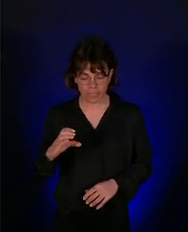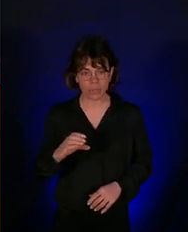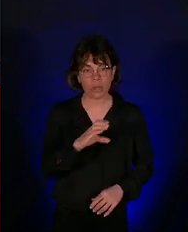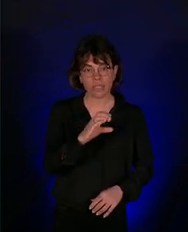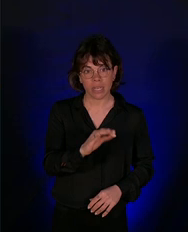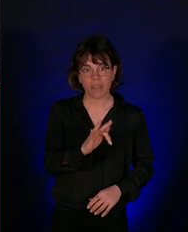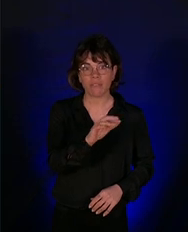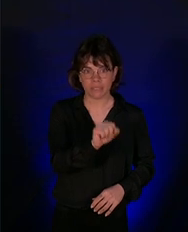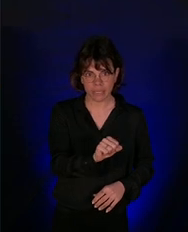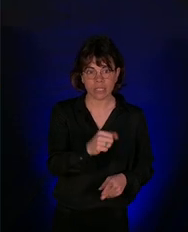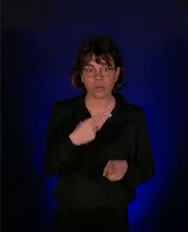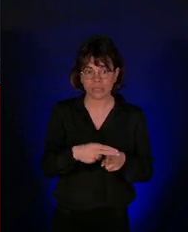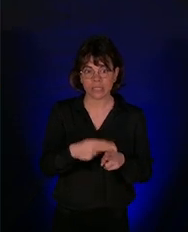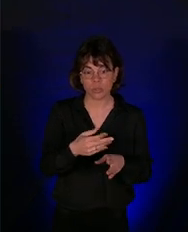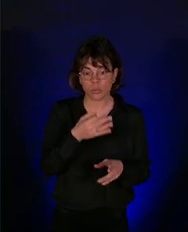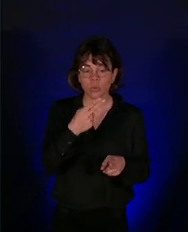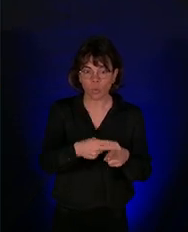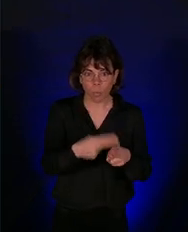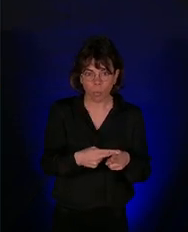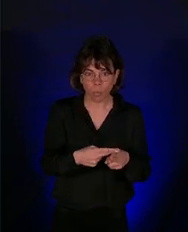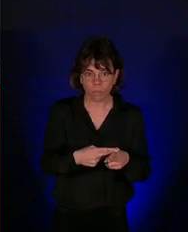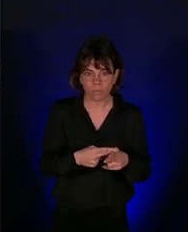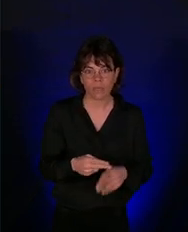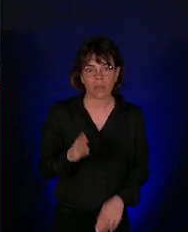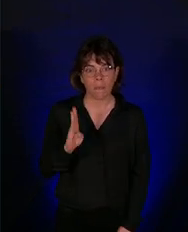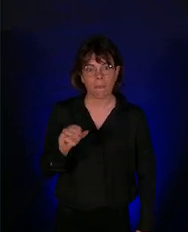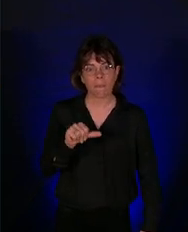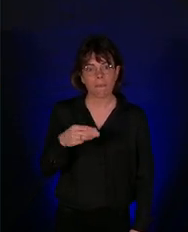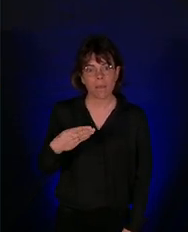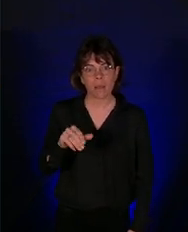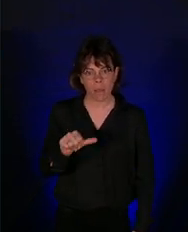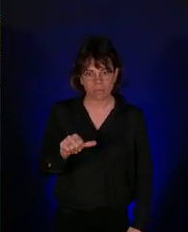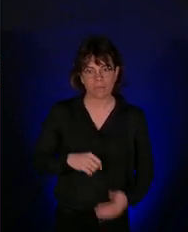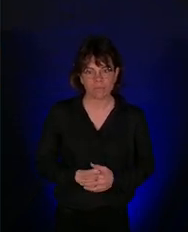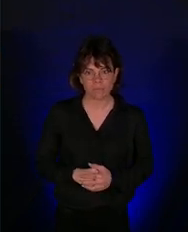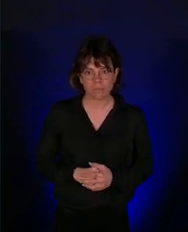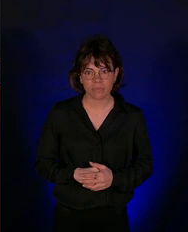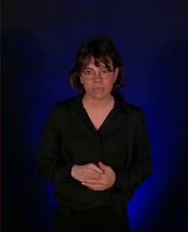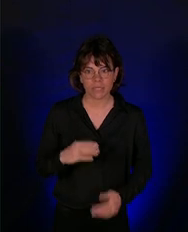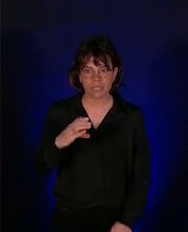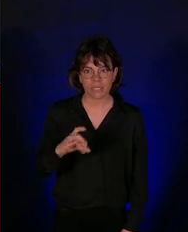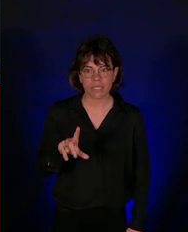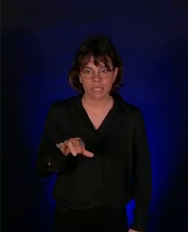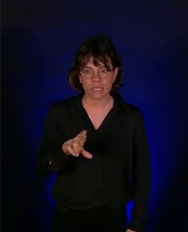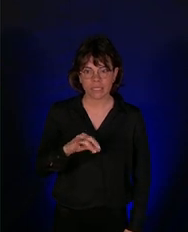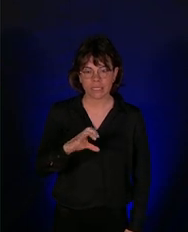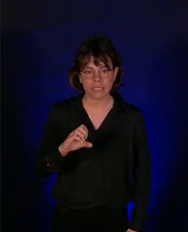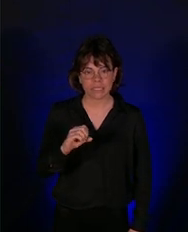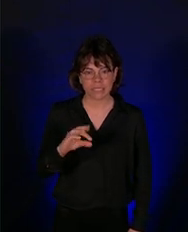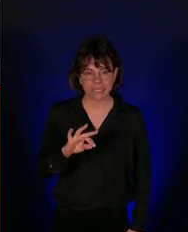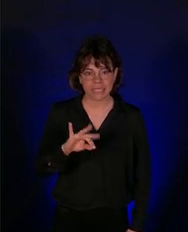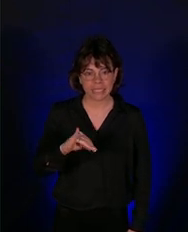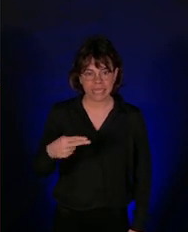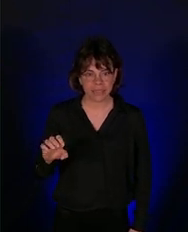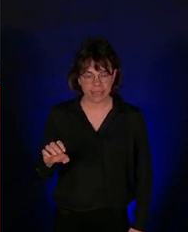CFC à l'appel de leur nom, donc Wayam Bama, Christine Barrio, Angéline